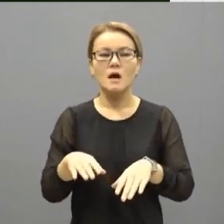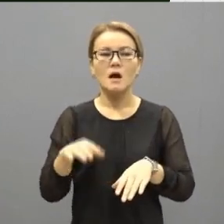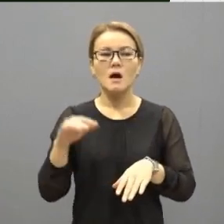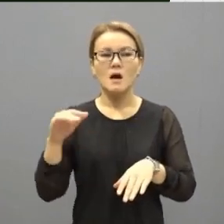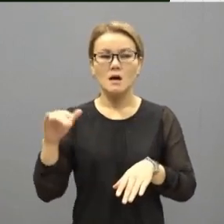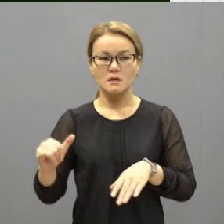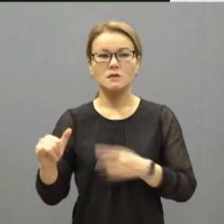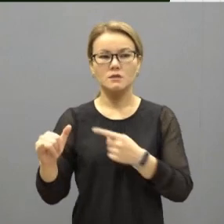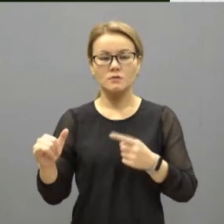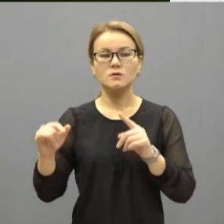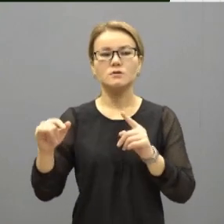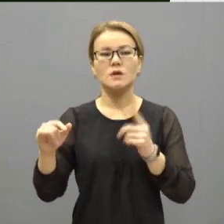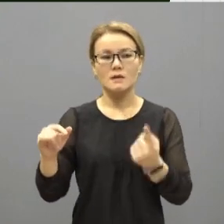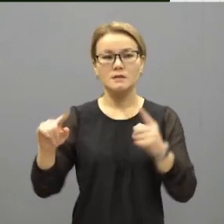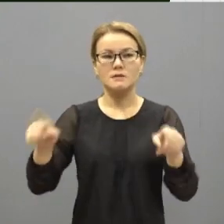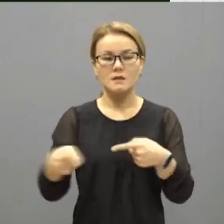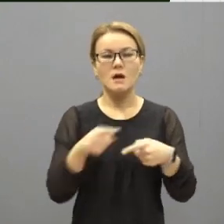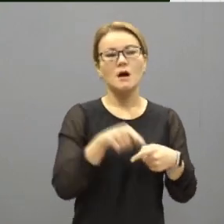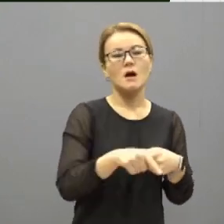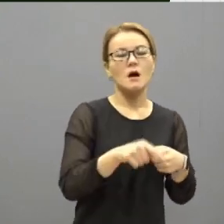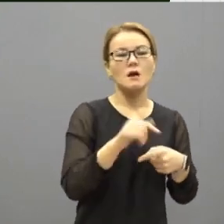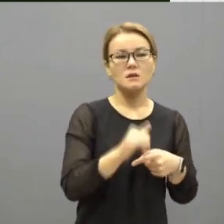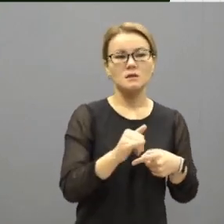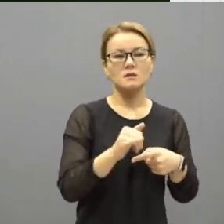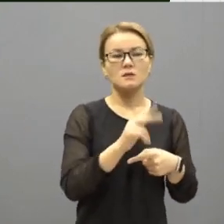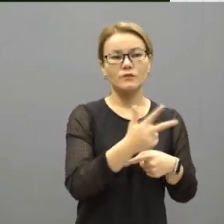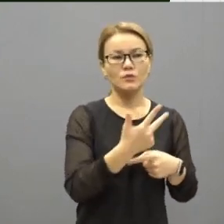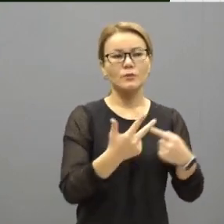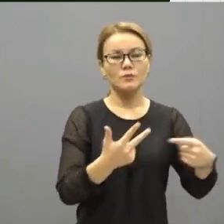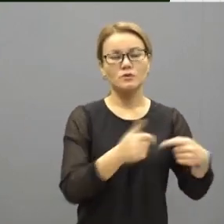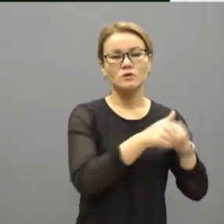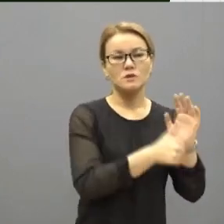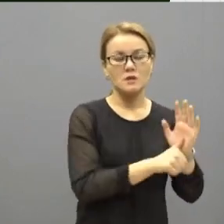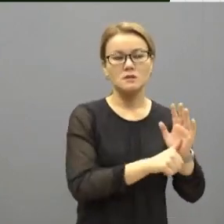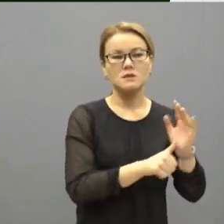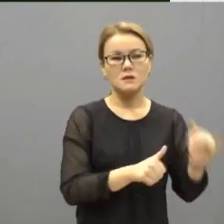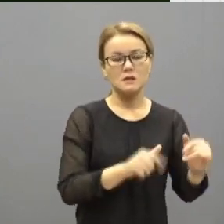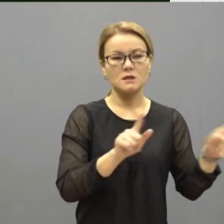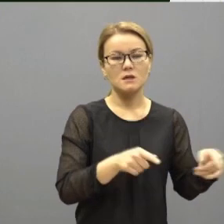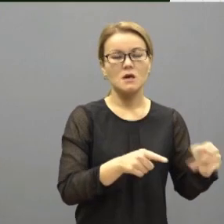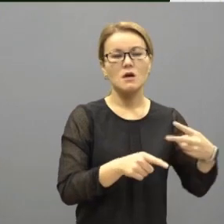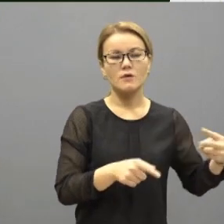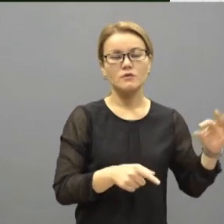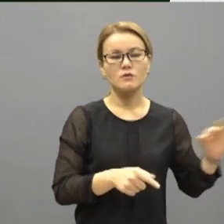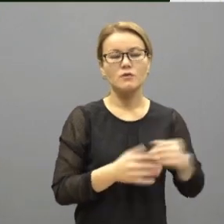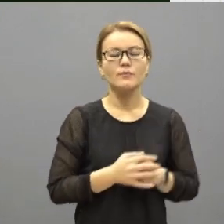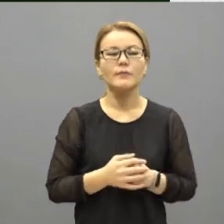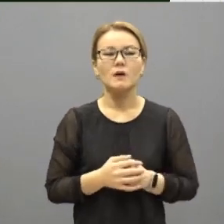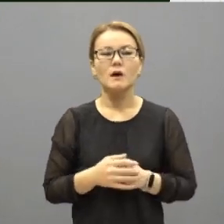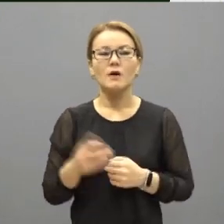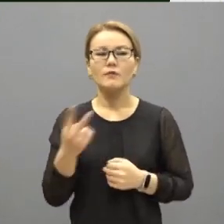и минус 16y. Все это равно 0. Второй множитель y в кубе